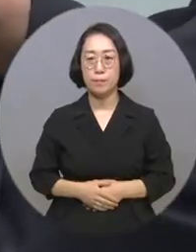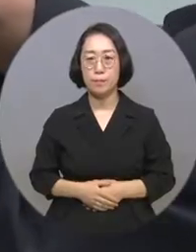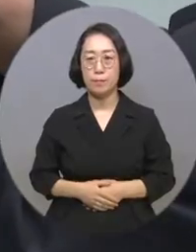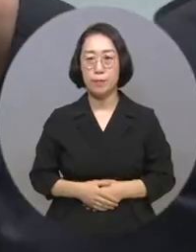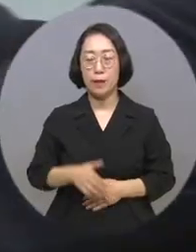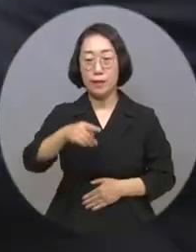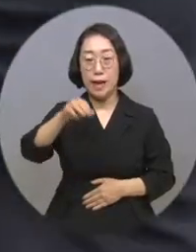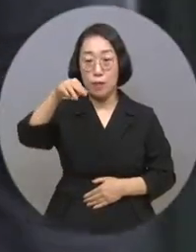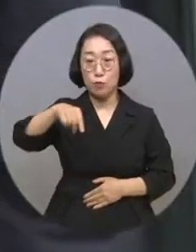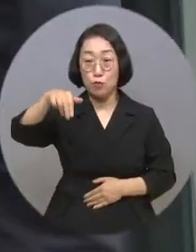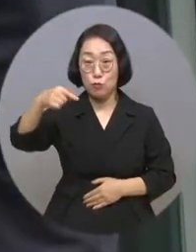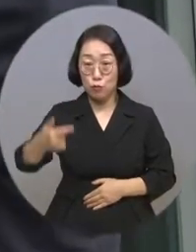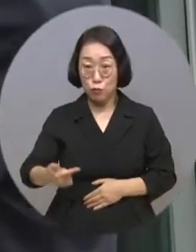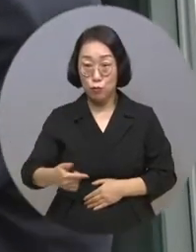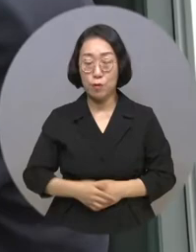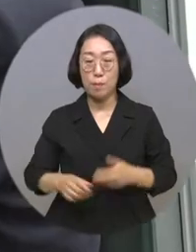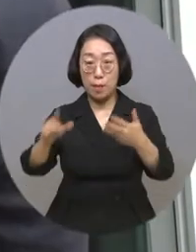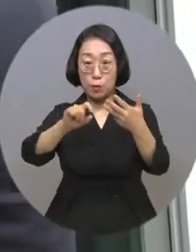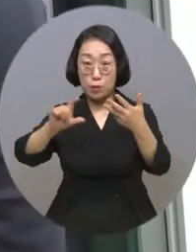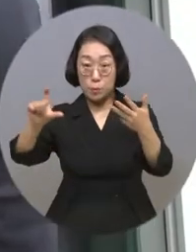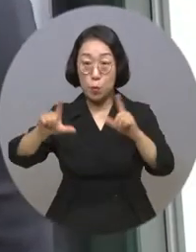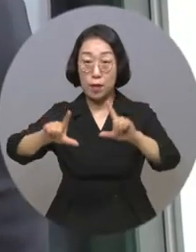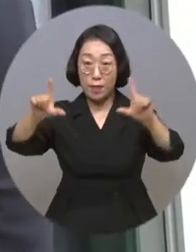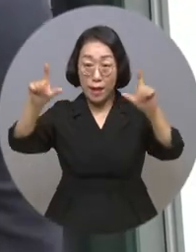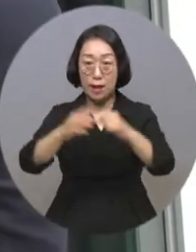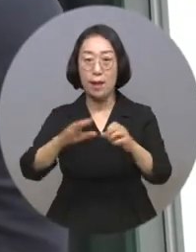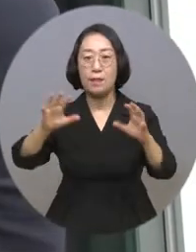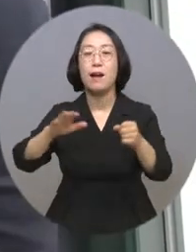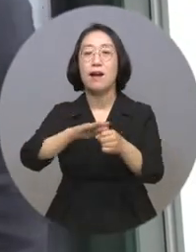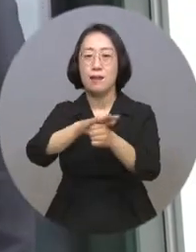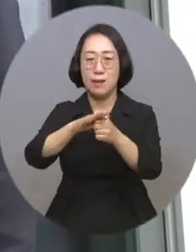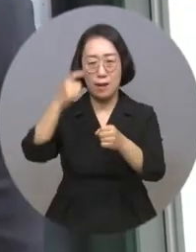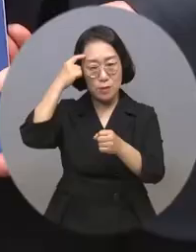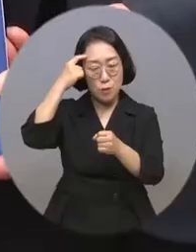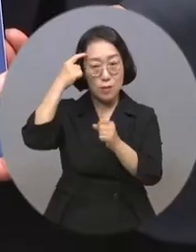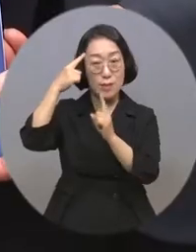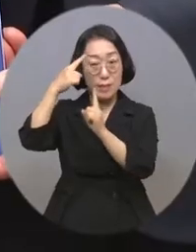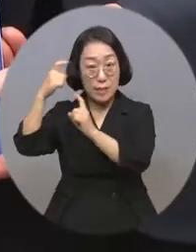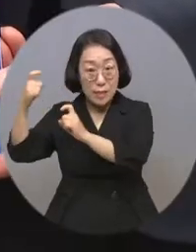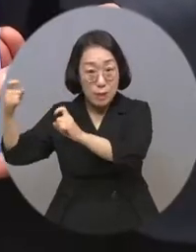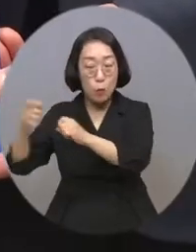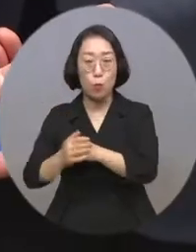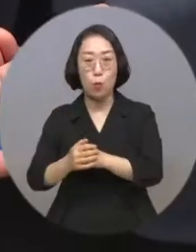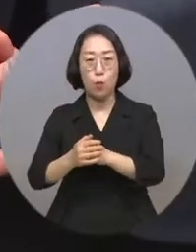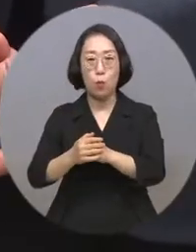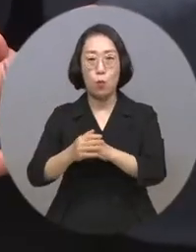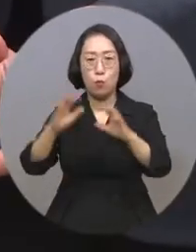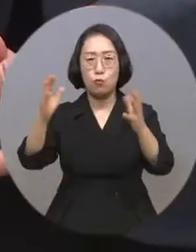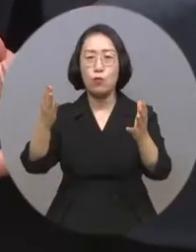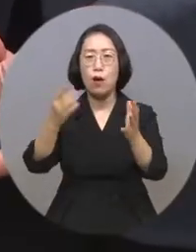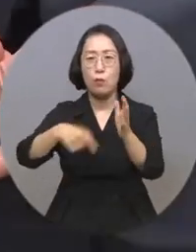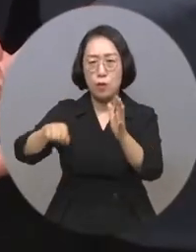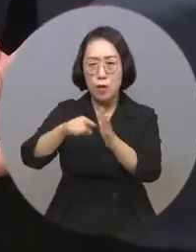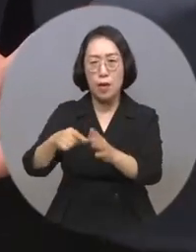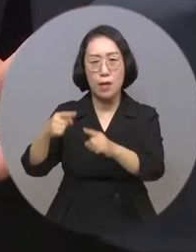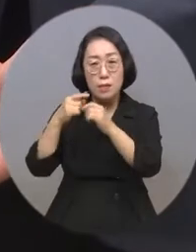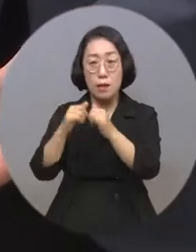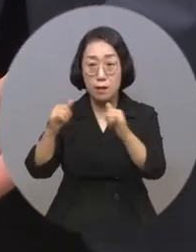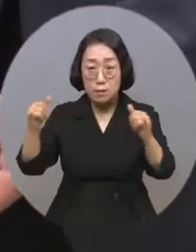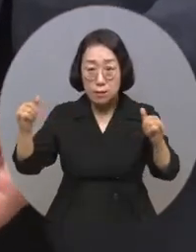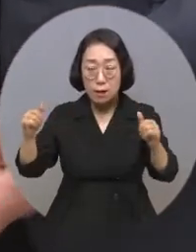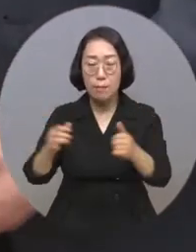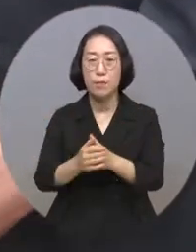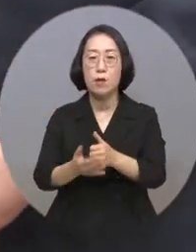전북 장수군은 광복절을 맞아 나라사랑 정신을 기리고 국가유공자에 대한 예우와 보답하는